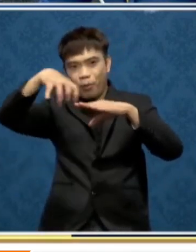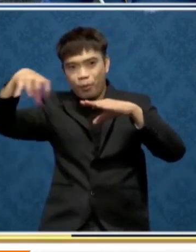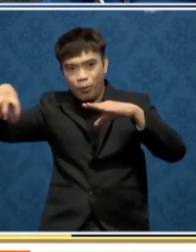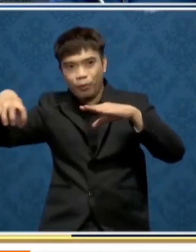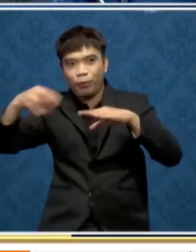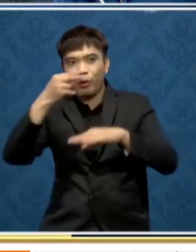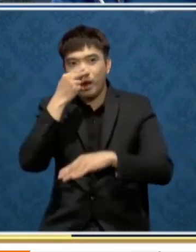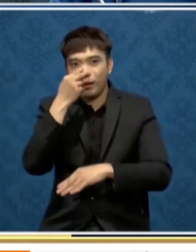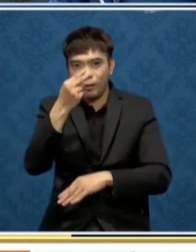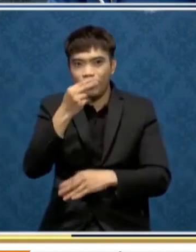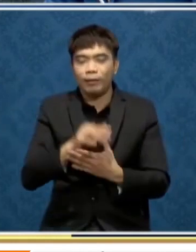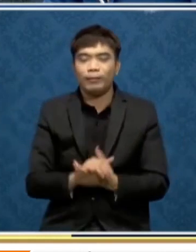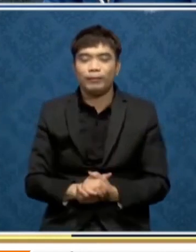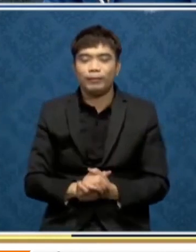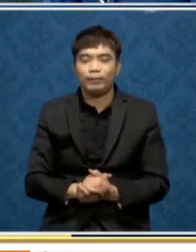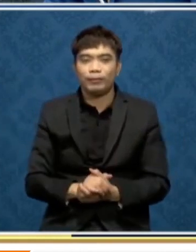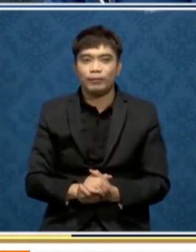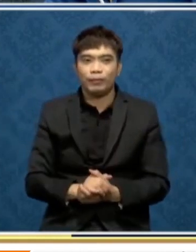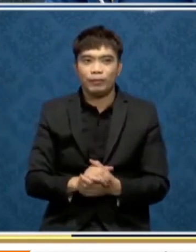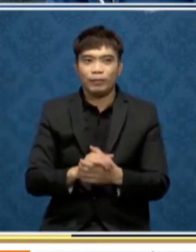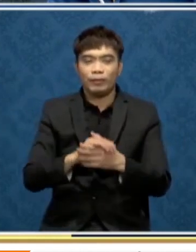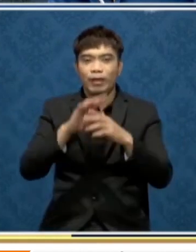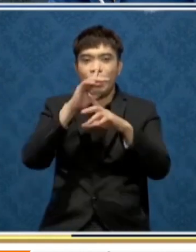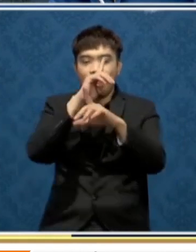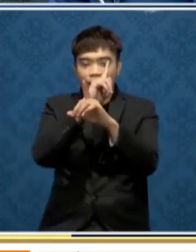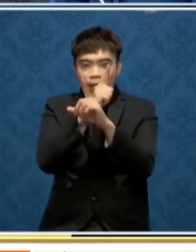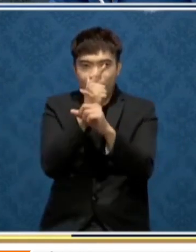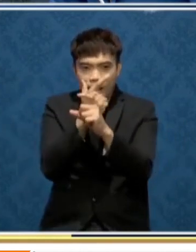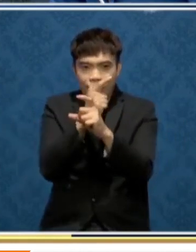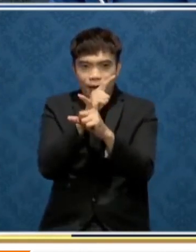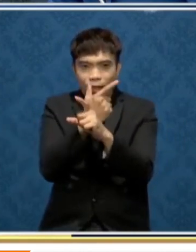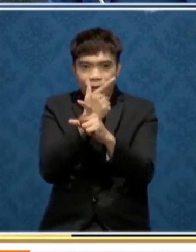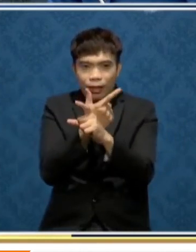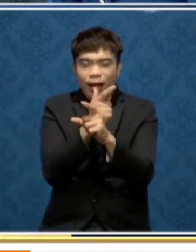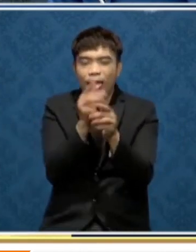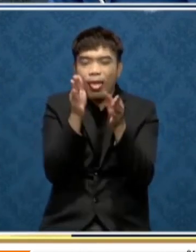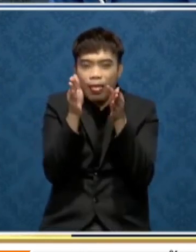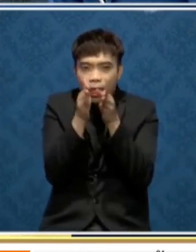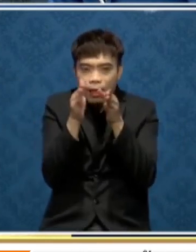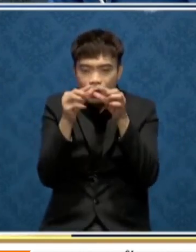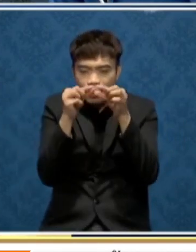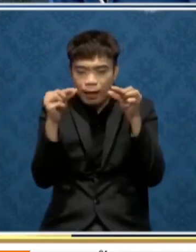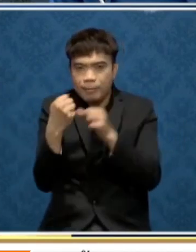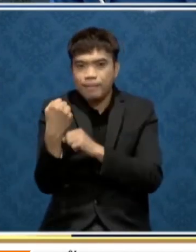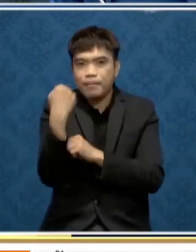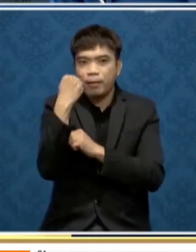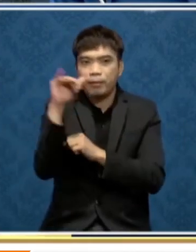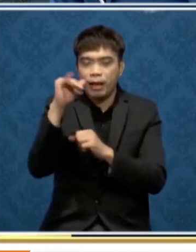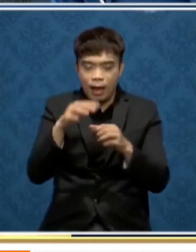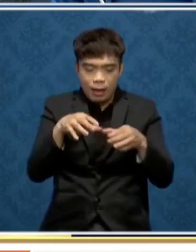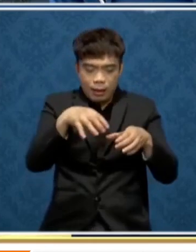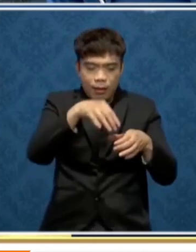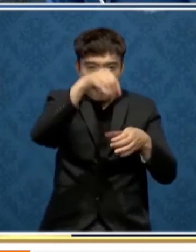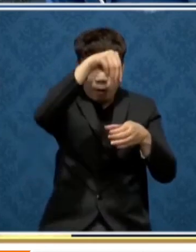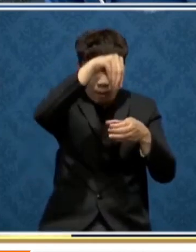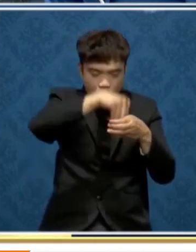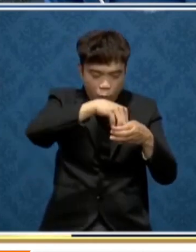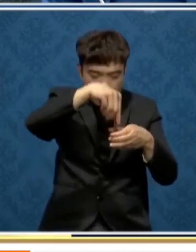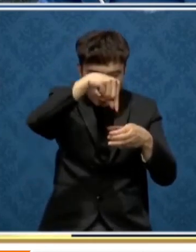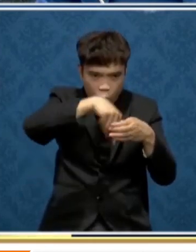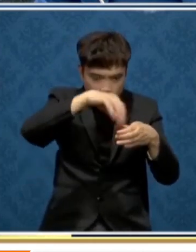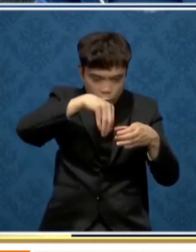าพที่เราเห็นนะครับจะเป็นภาพใช้เหล็กกล่องขนาดเล็กแล้วก็โครงสร้างเนี่ยไม่ได้มีการวางฐานต่อหม้อรวมถึงไม่ได้มีการขออนุญาตอย่